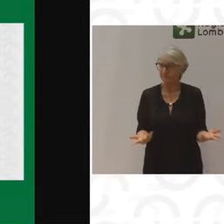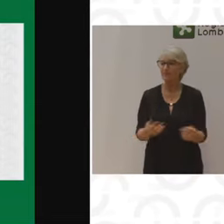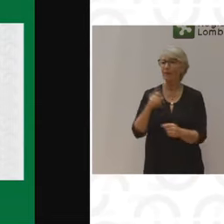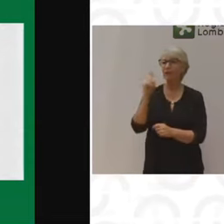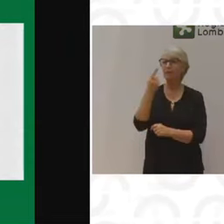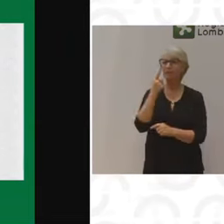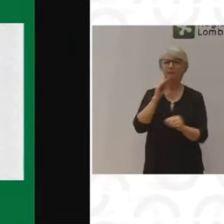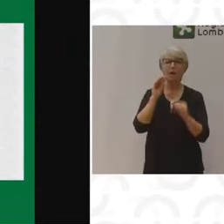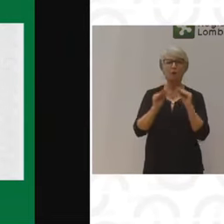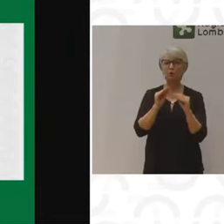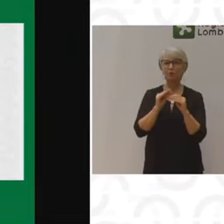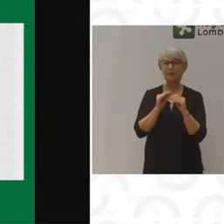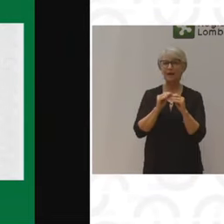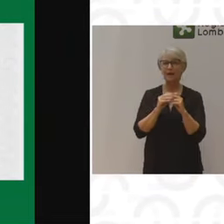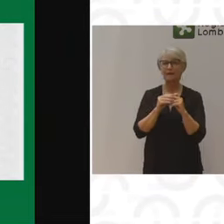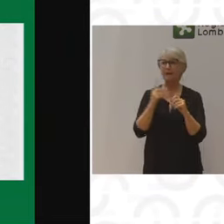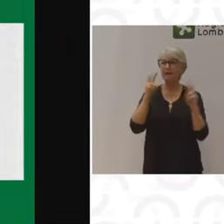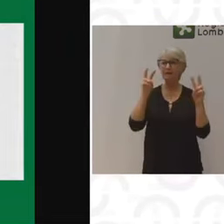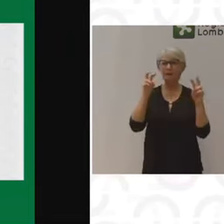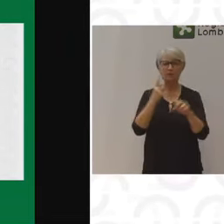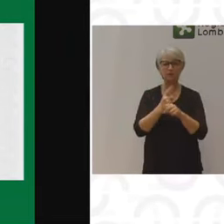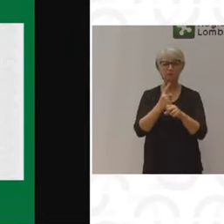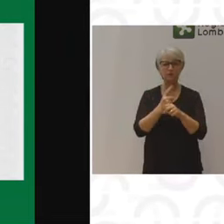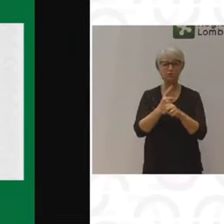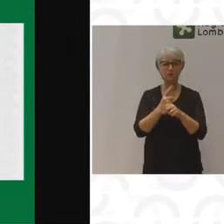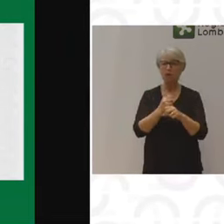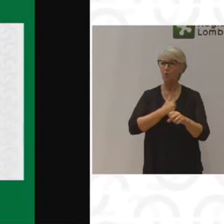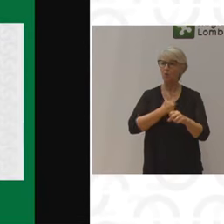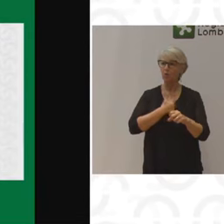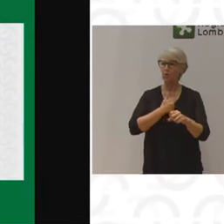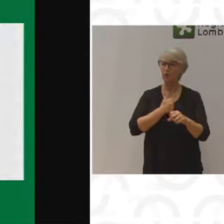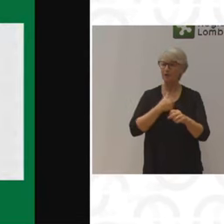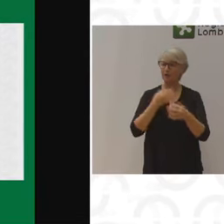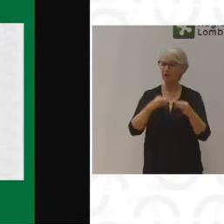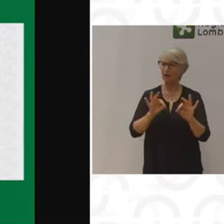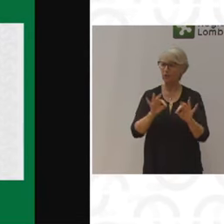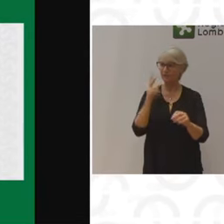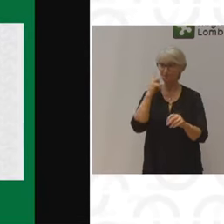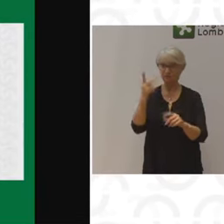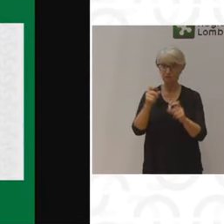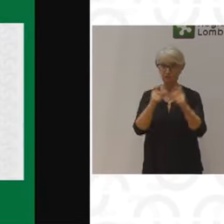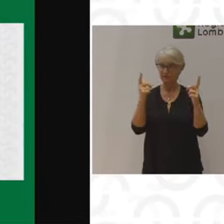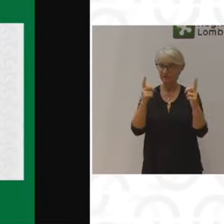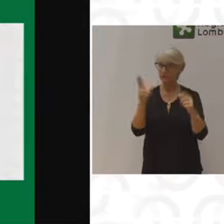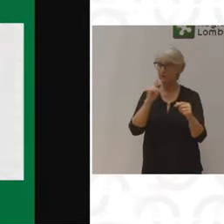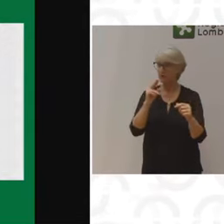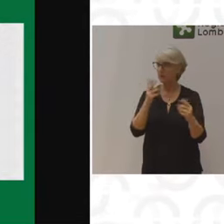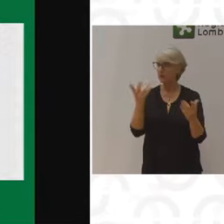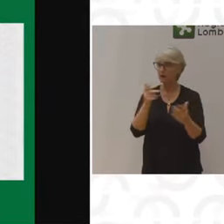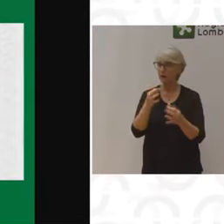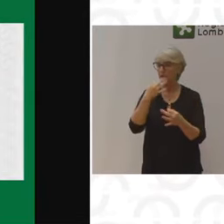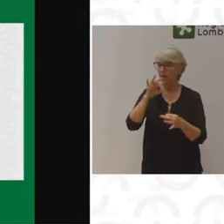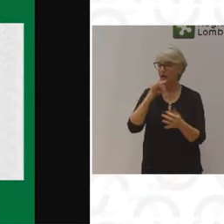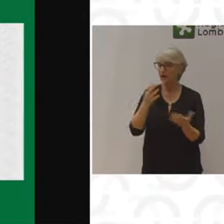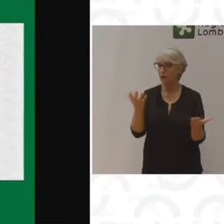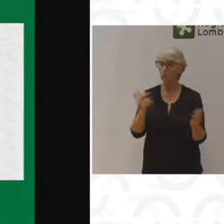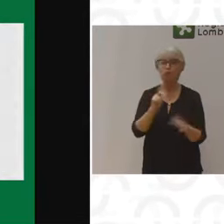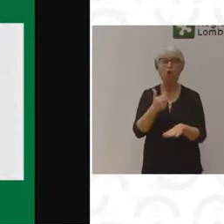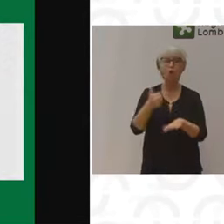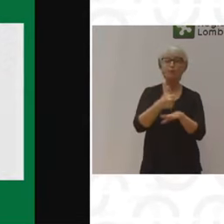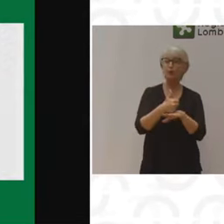Dalla prima domanda che siamo fatti, appunto sul tema il bisogno e il percorso per l'autonomia abitativa, come avete visto nel video, abbiamo fatto parlare anche gli operatori, non solo i